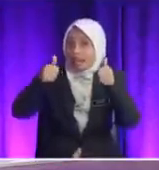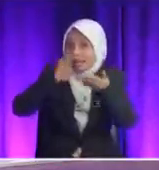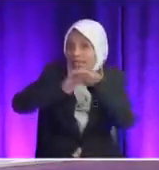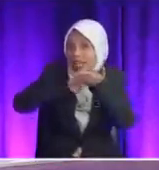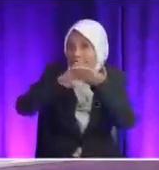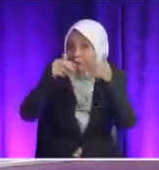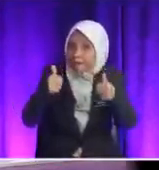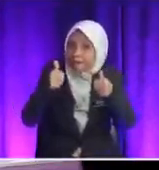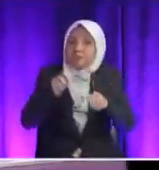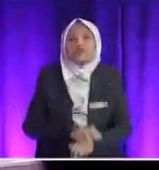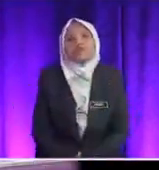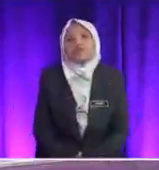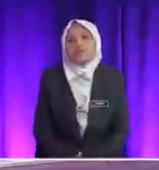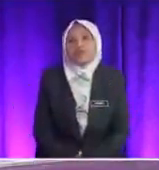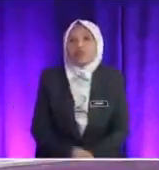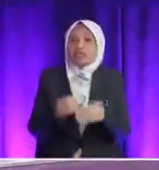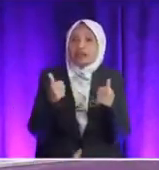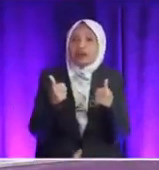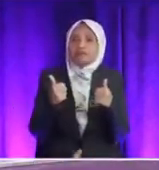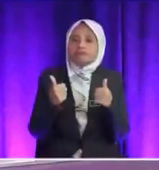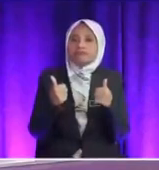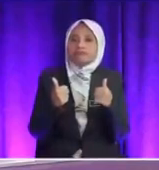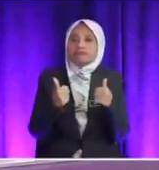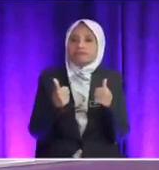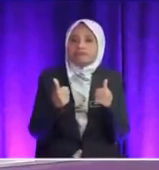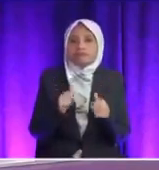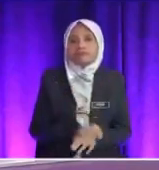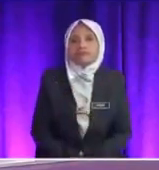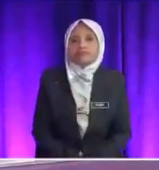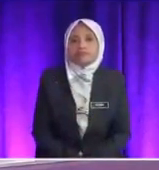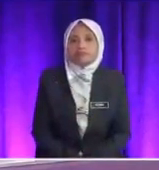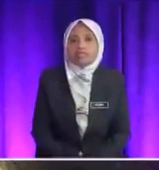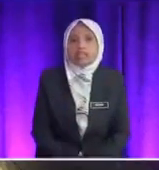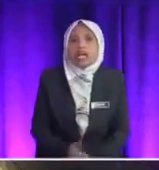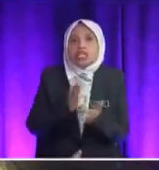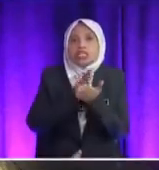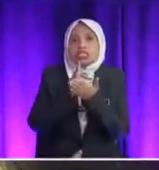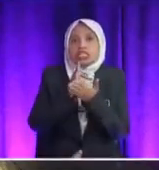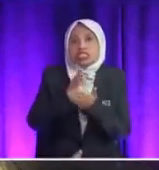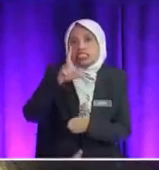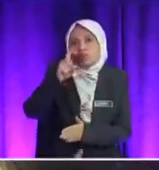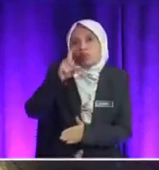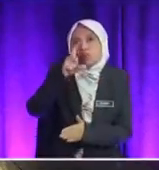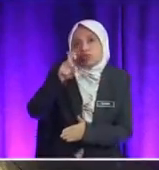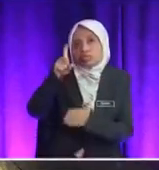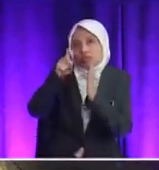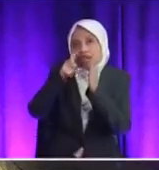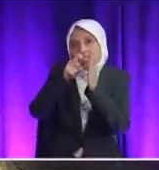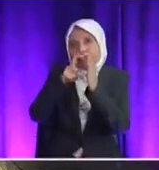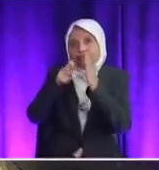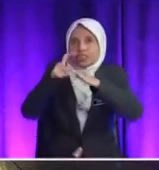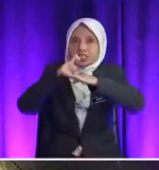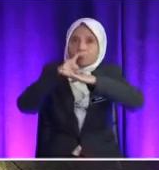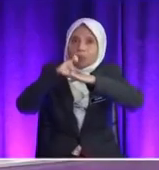tak hanya tidak bersih Oke dah Pusing ogoh-ogoh Fauzi hamil Oke Fisheye Clip sembuh lagi gue betul